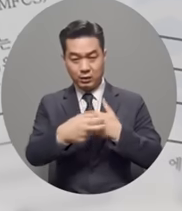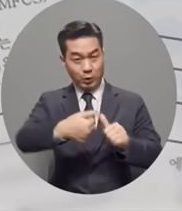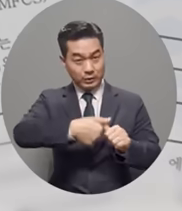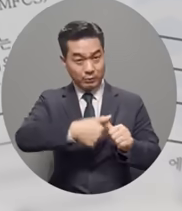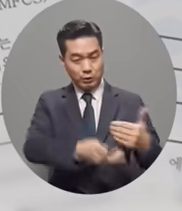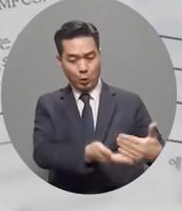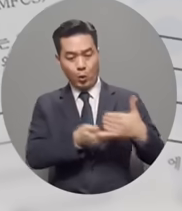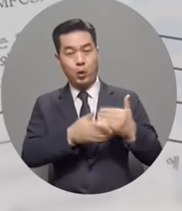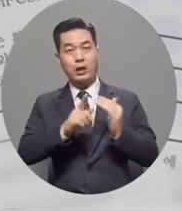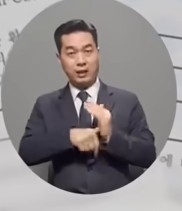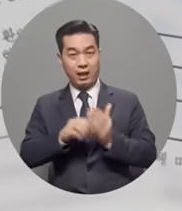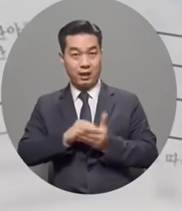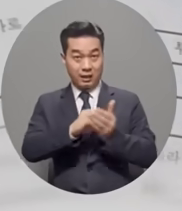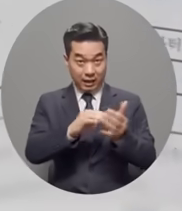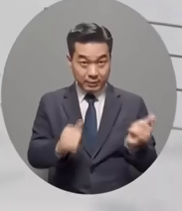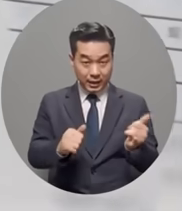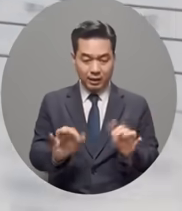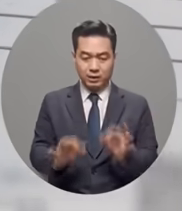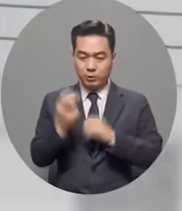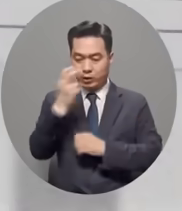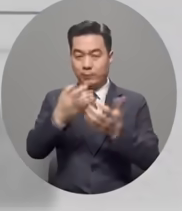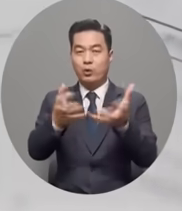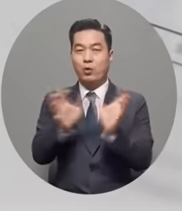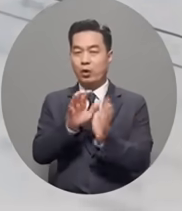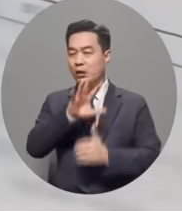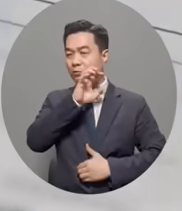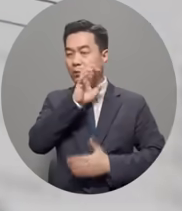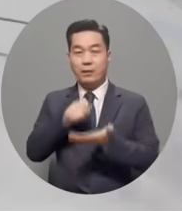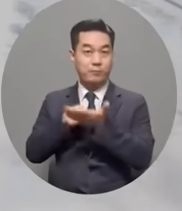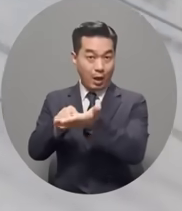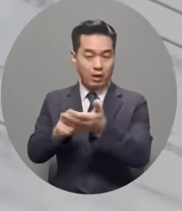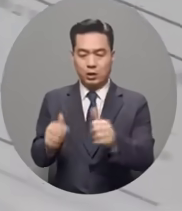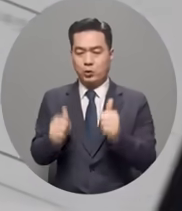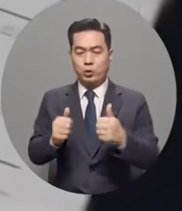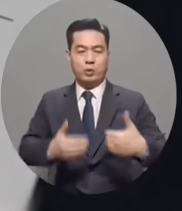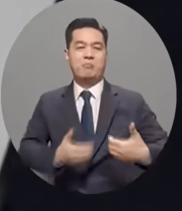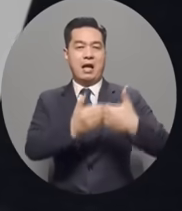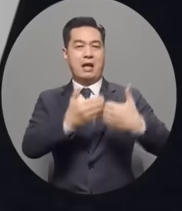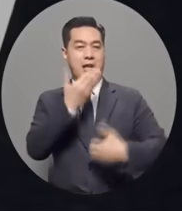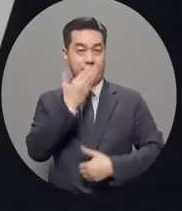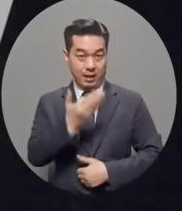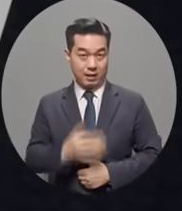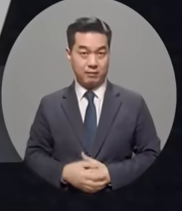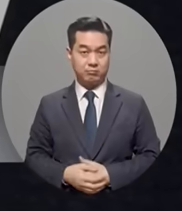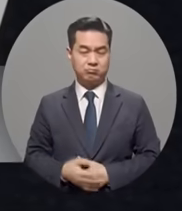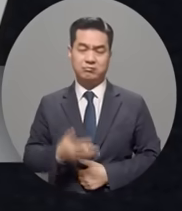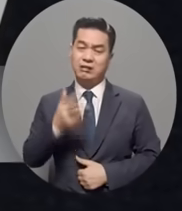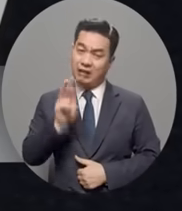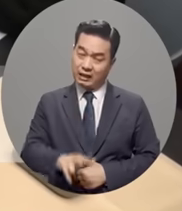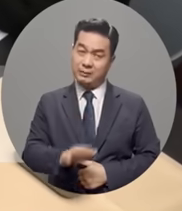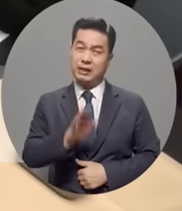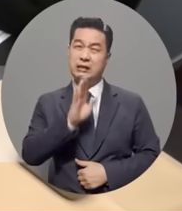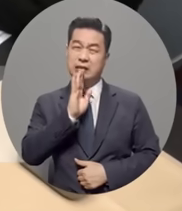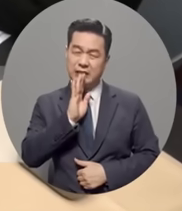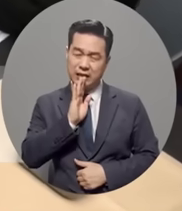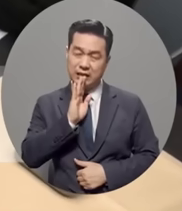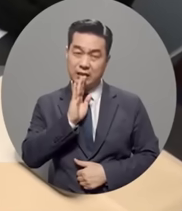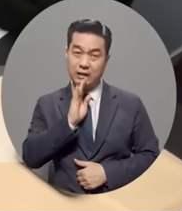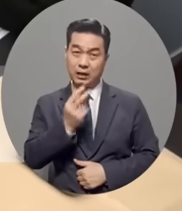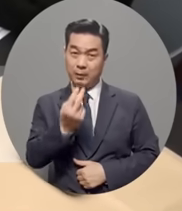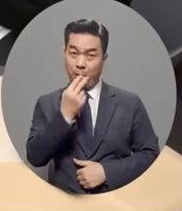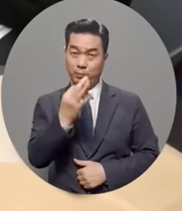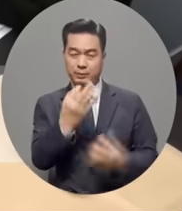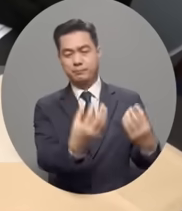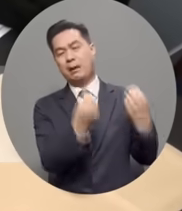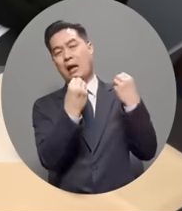경우 가입자들은 금융감독원에 민원을 넣거나 소송 등으로 맞설 수 있습니다. 하지만 현실적으론 보험금 지급이